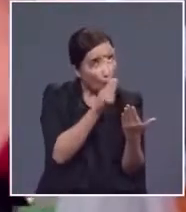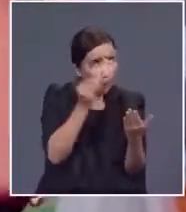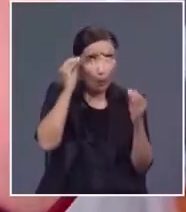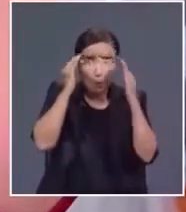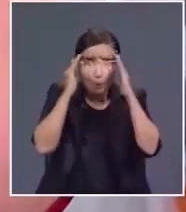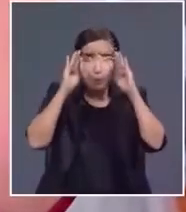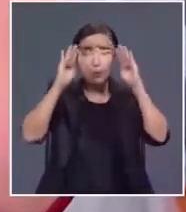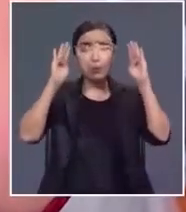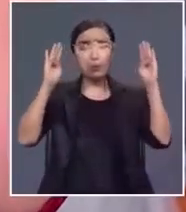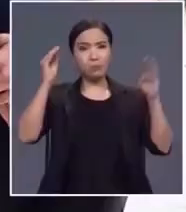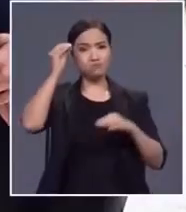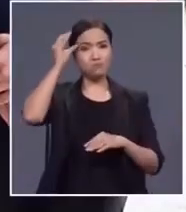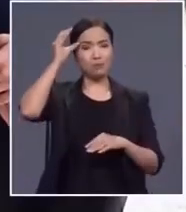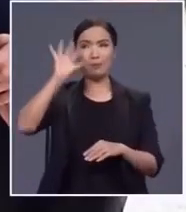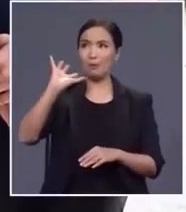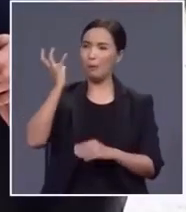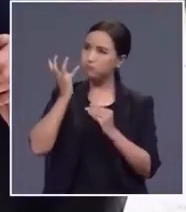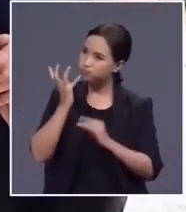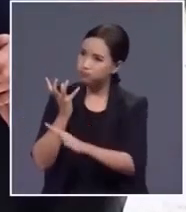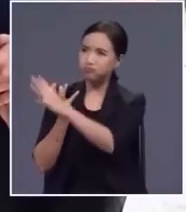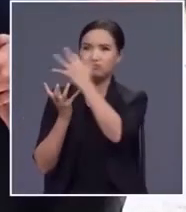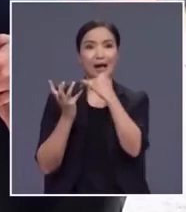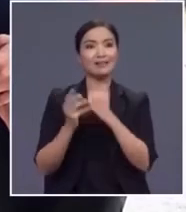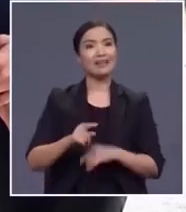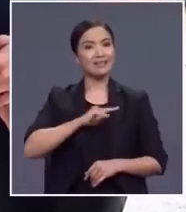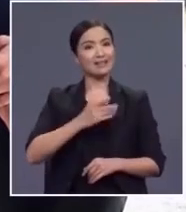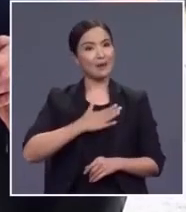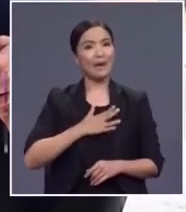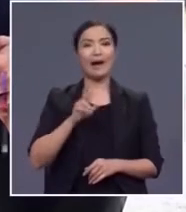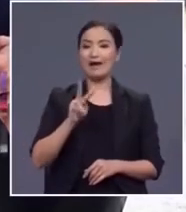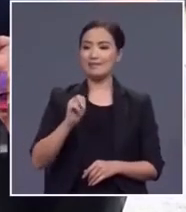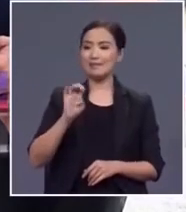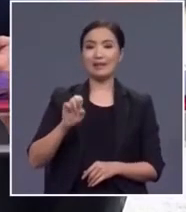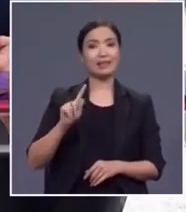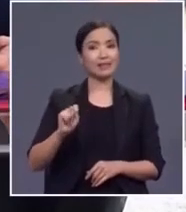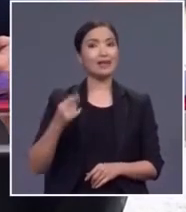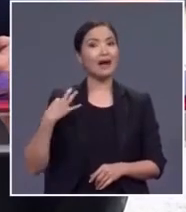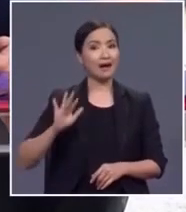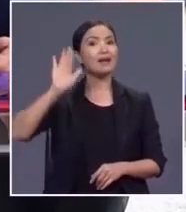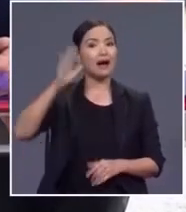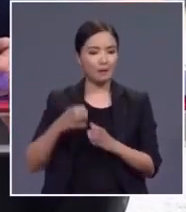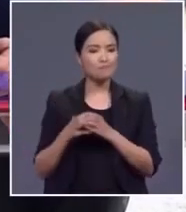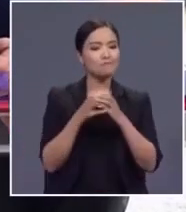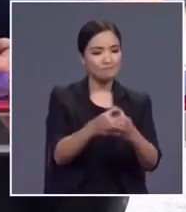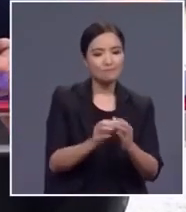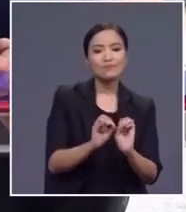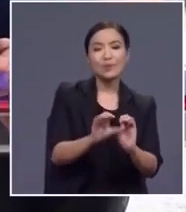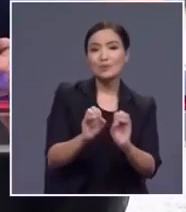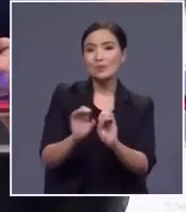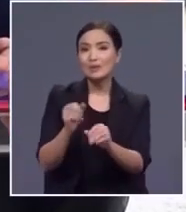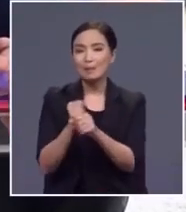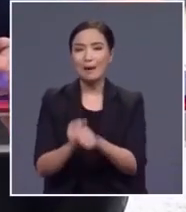แดน หน้าที่ของเน็ตอาสานะคะเราก็จะเข้าสอนชุมชนต่างๆในการใช้แอปพลิเคชัน